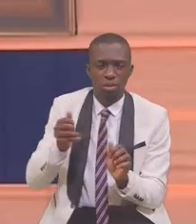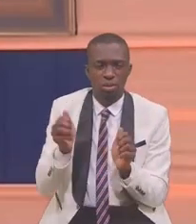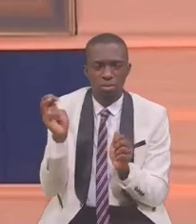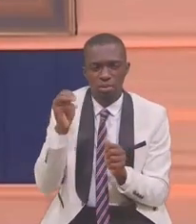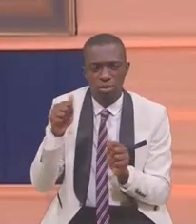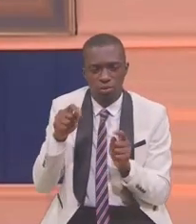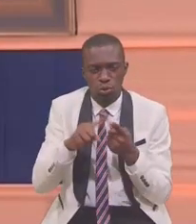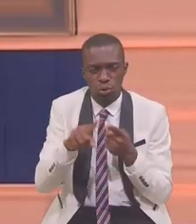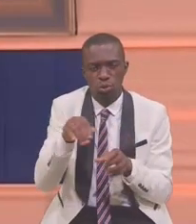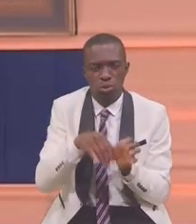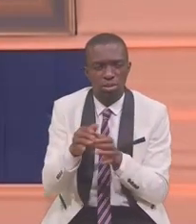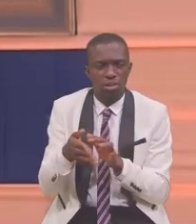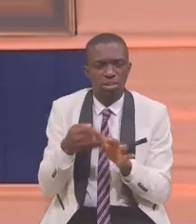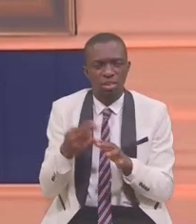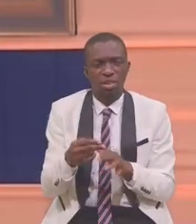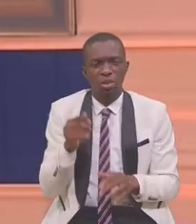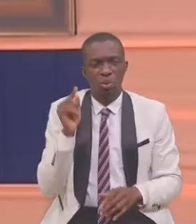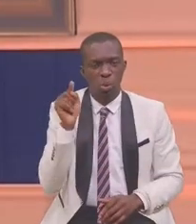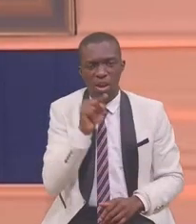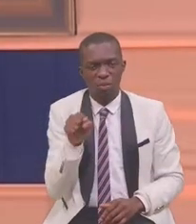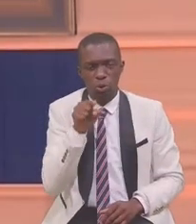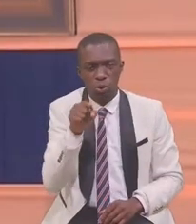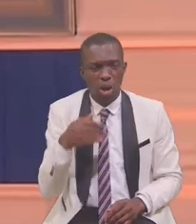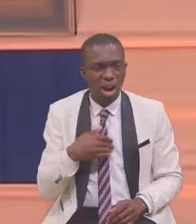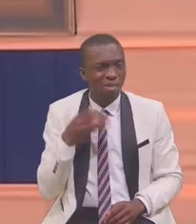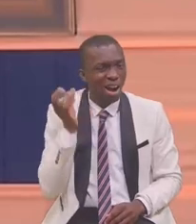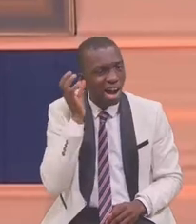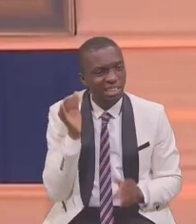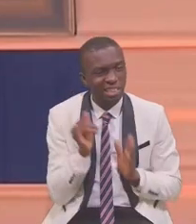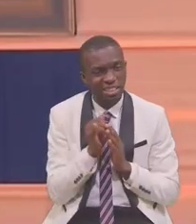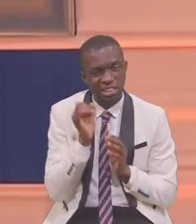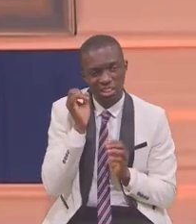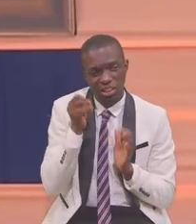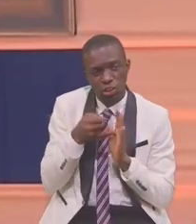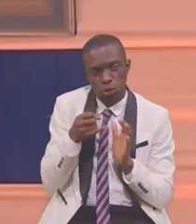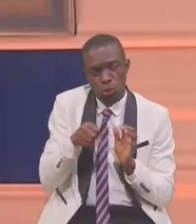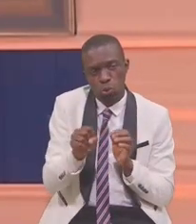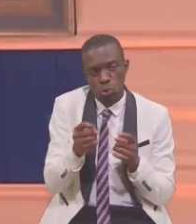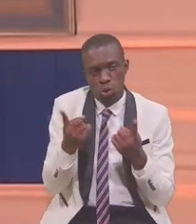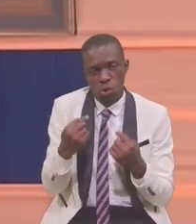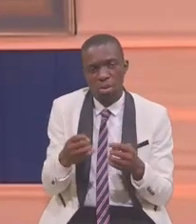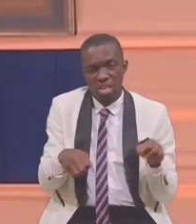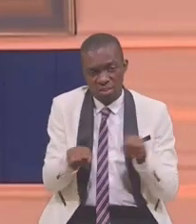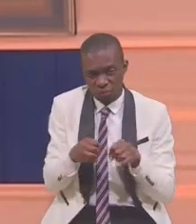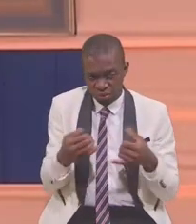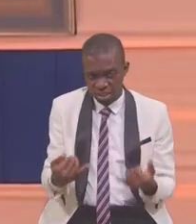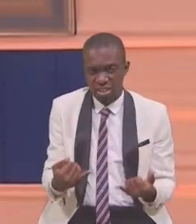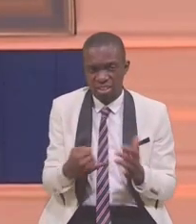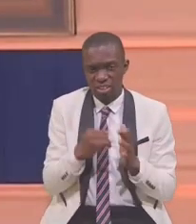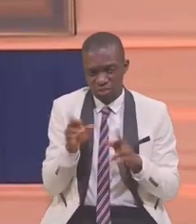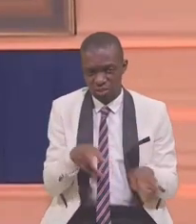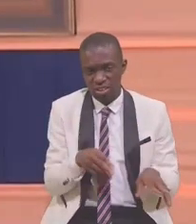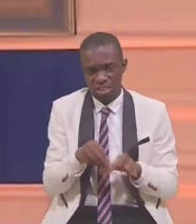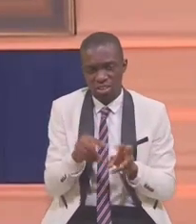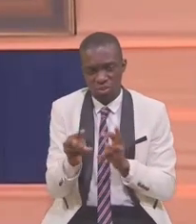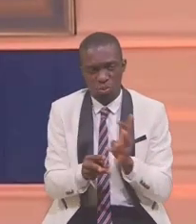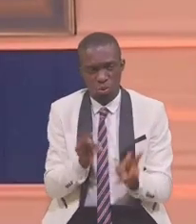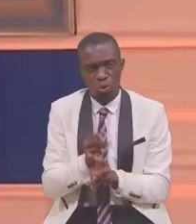vous avez appris la venue et qui maintenant est déjà dans le monde. Vous, petits